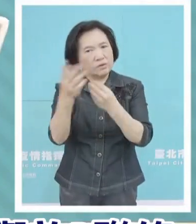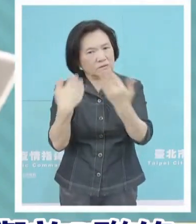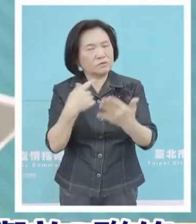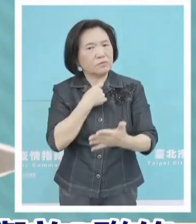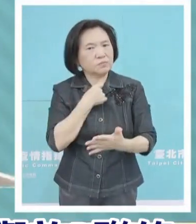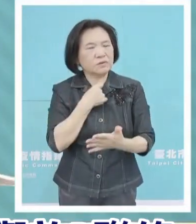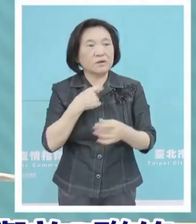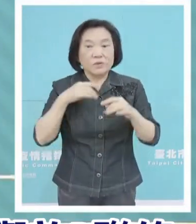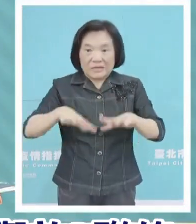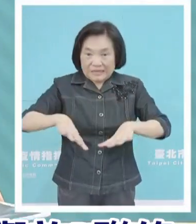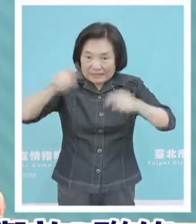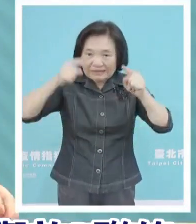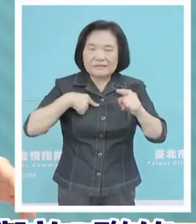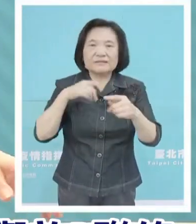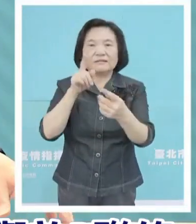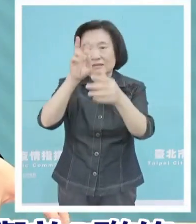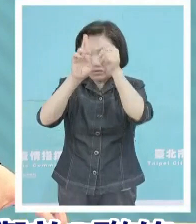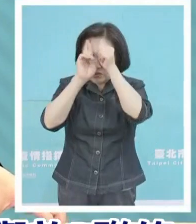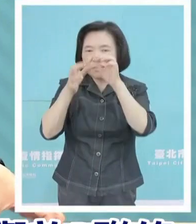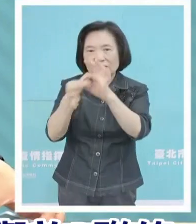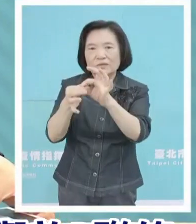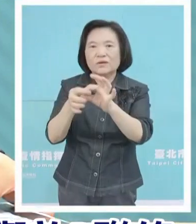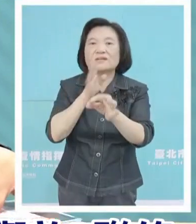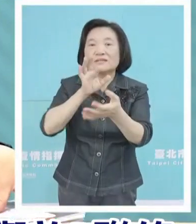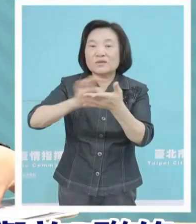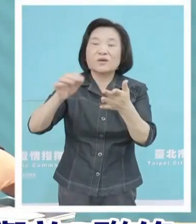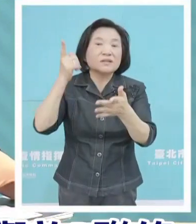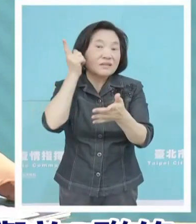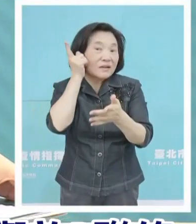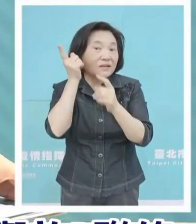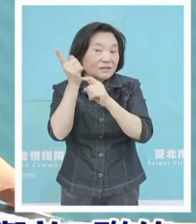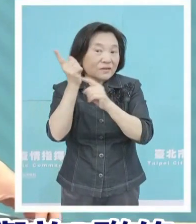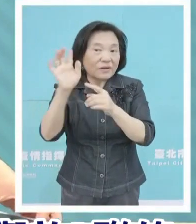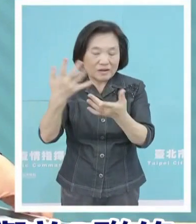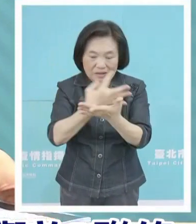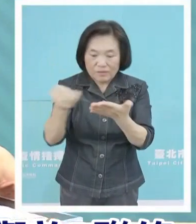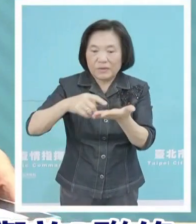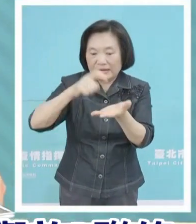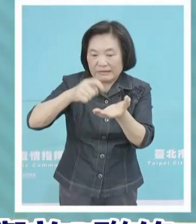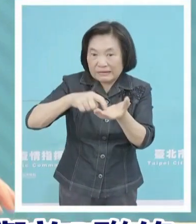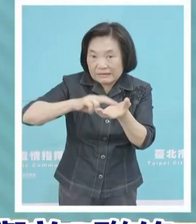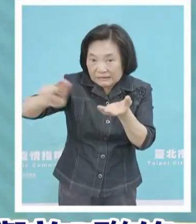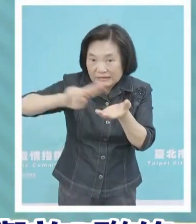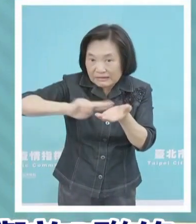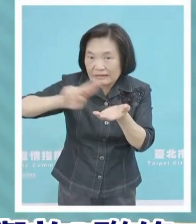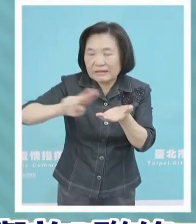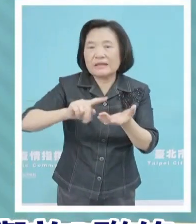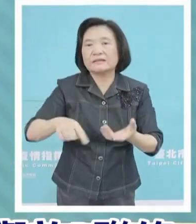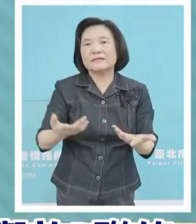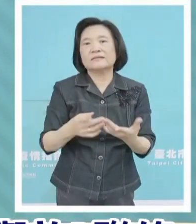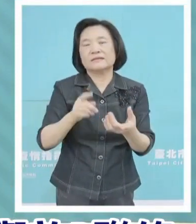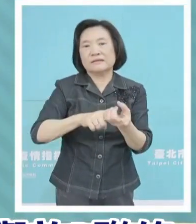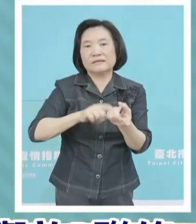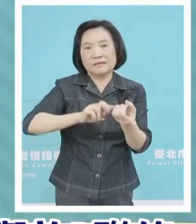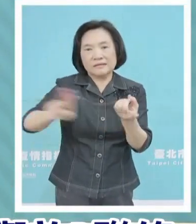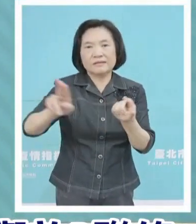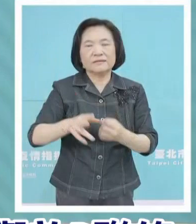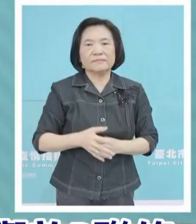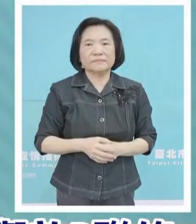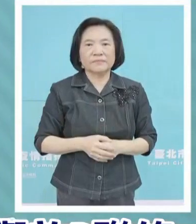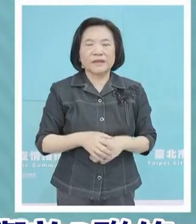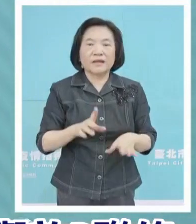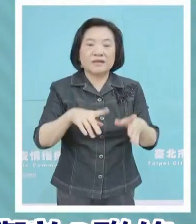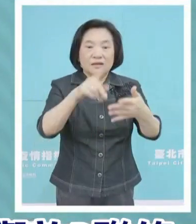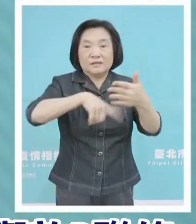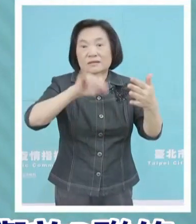联络。那最重要的是，当天简淑培议员他今天出示的是我